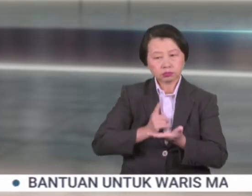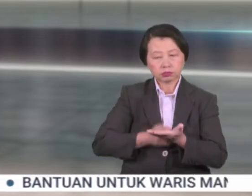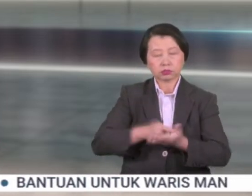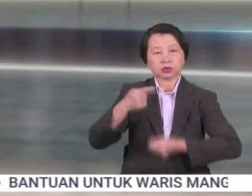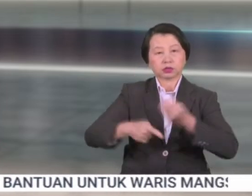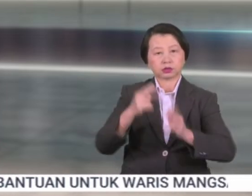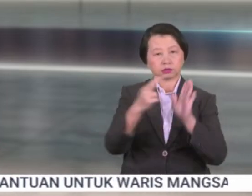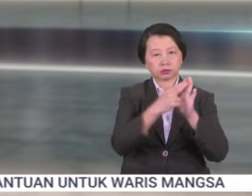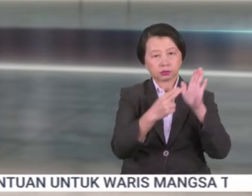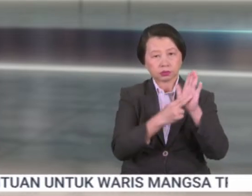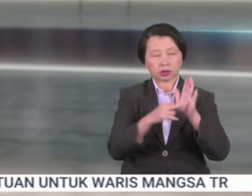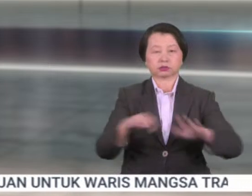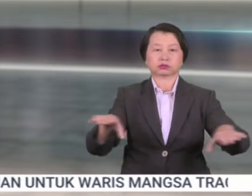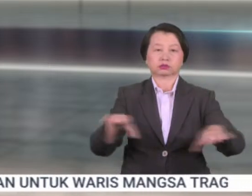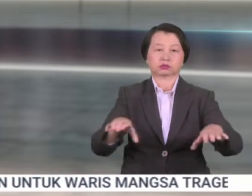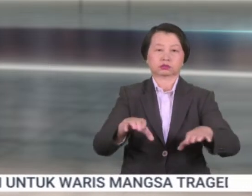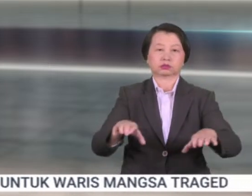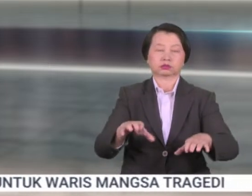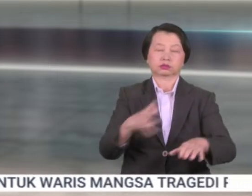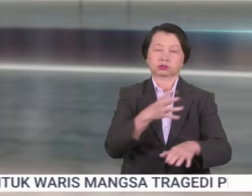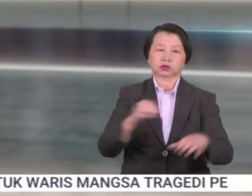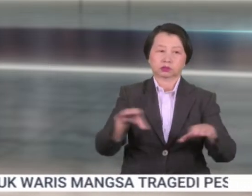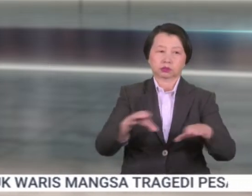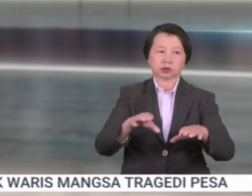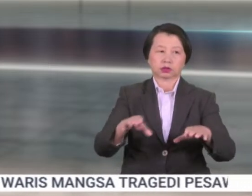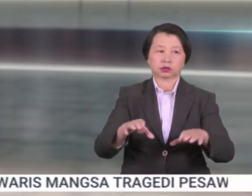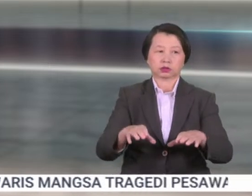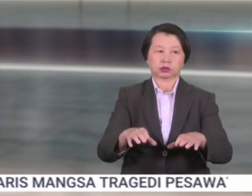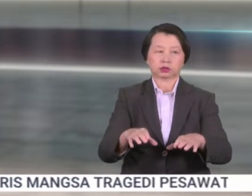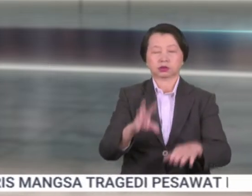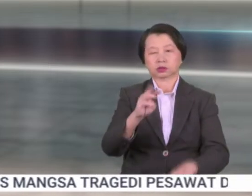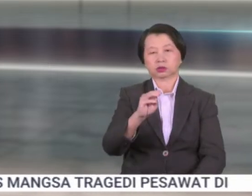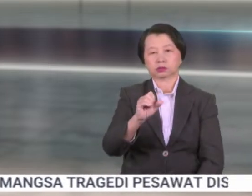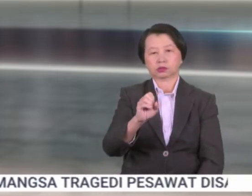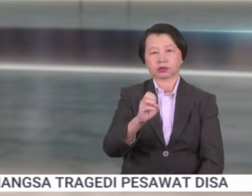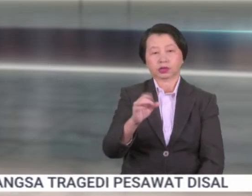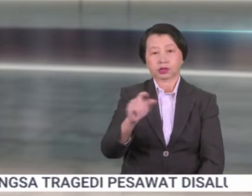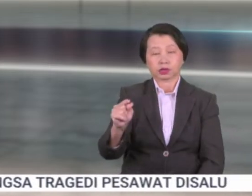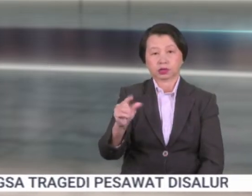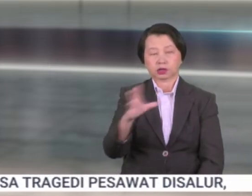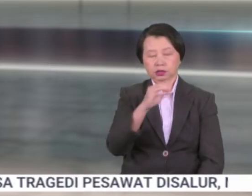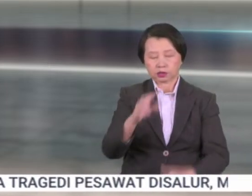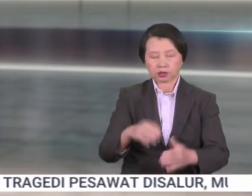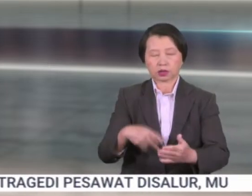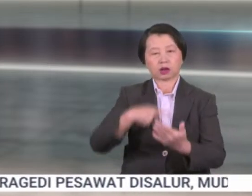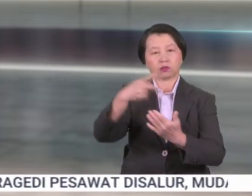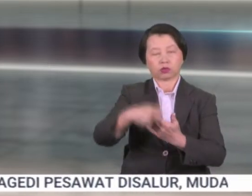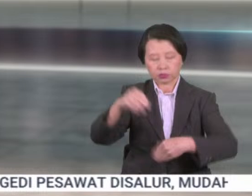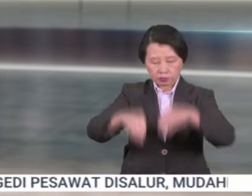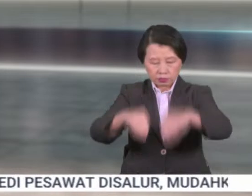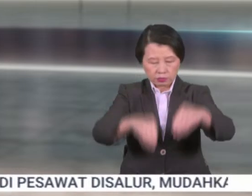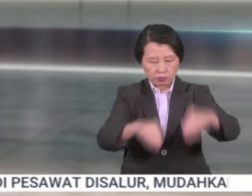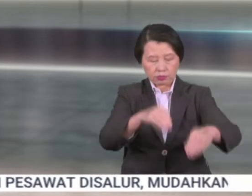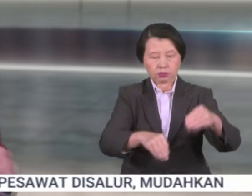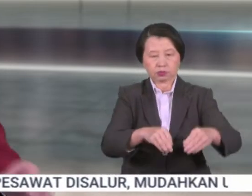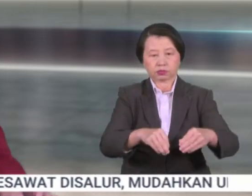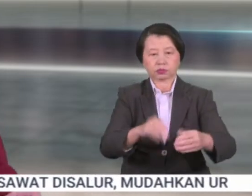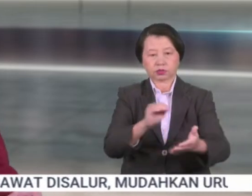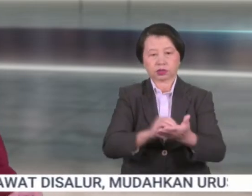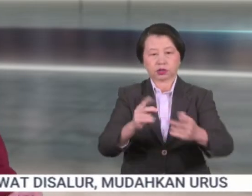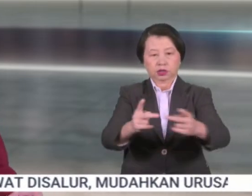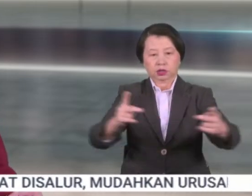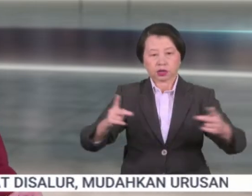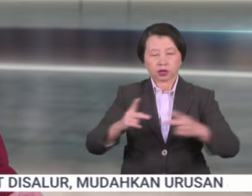mengenai perundangan dan pelaksanaan omdman di Sweden juga mengenai projek penanaman semula kelapa Hybrid di kawasan